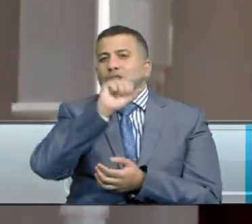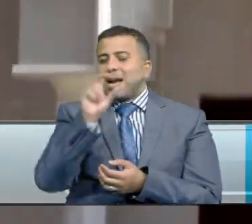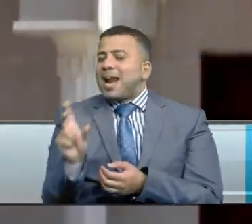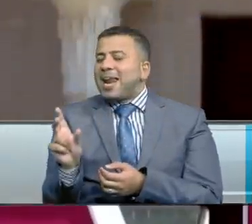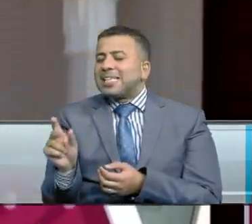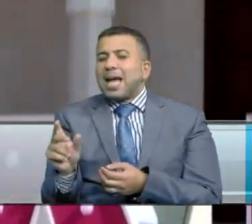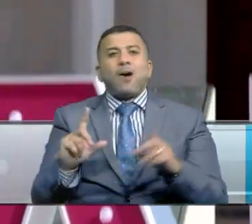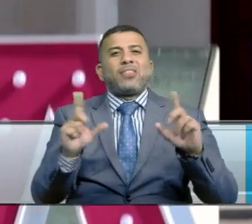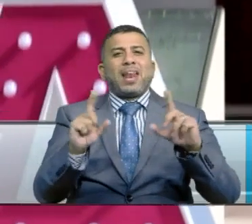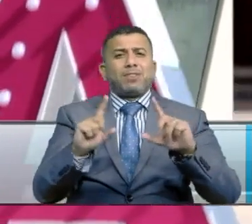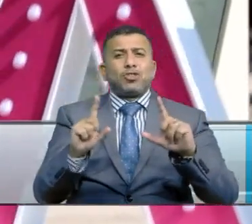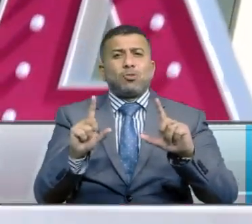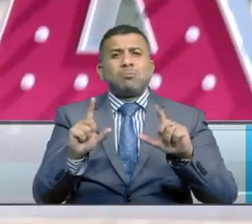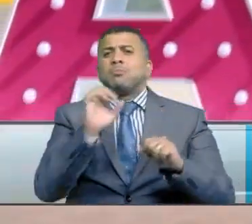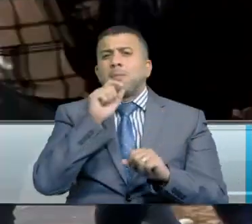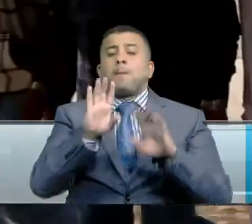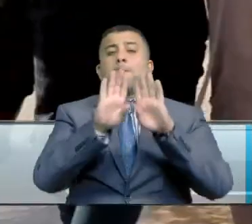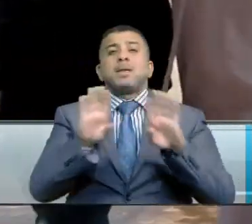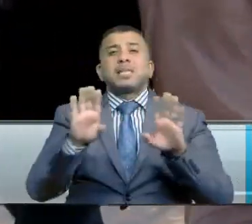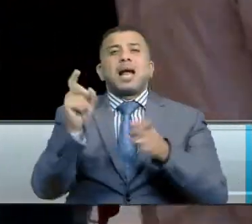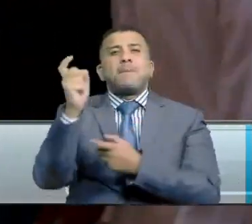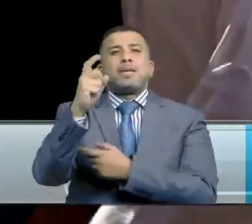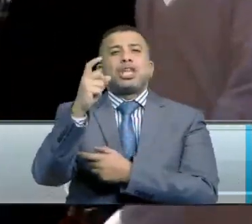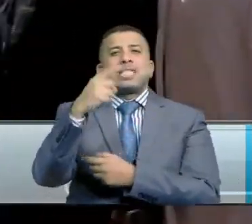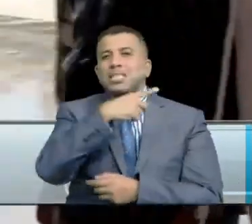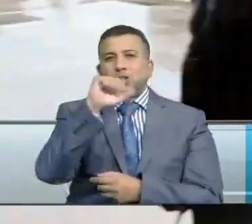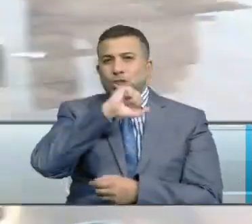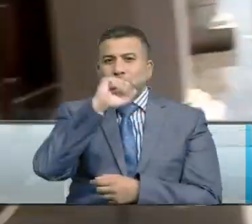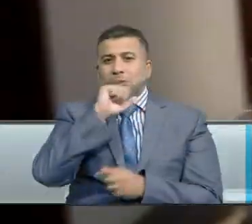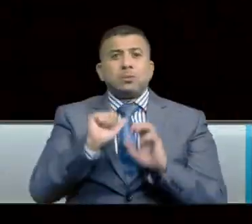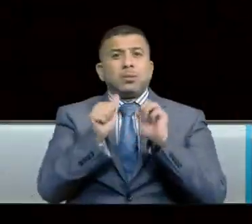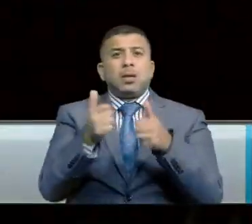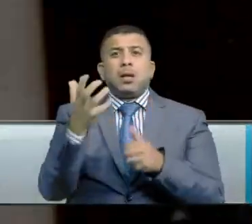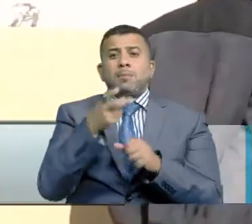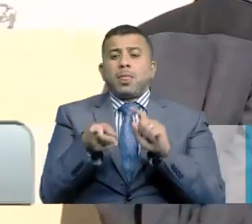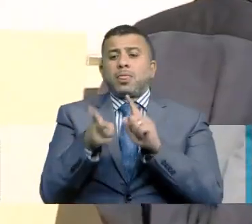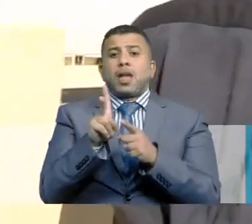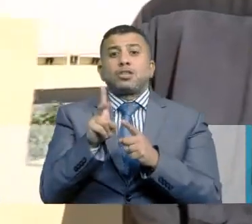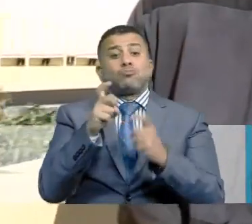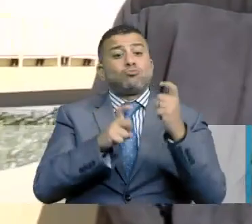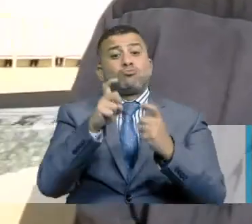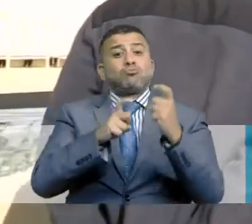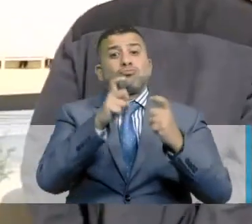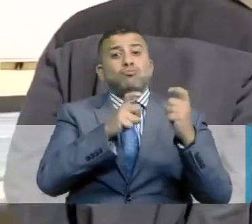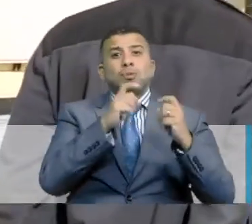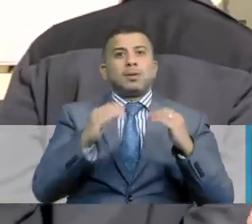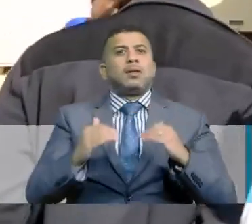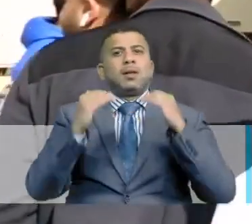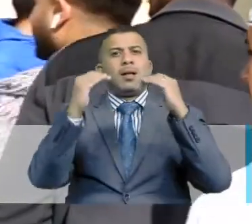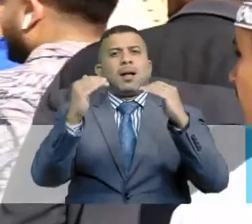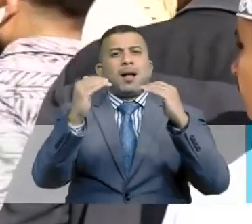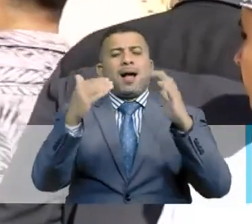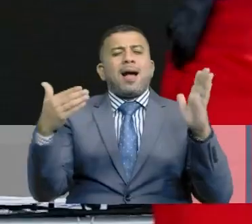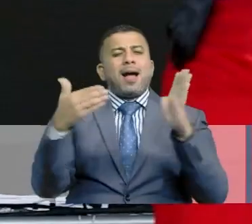الشارقة للإذاعة والتلفزيون في مسرح المجاز بالشارقة بمشاركة 12 متسابقا تأهلوا إلى